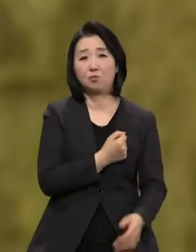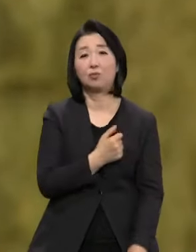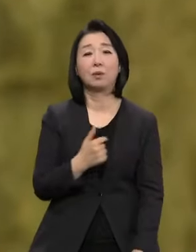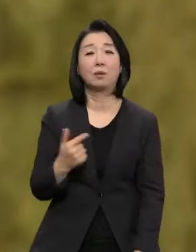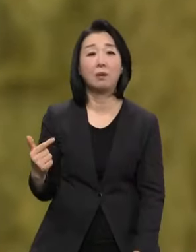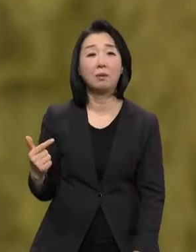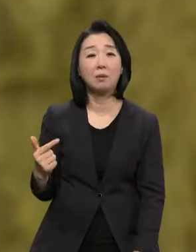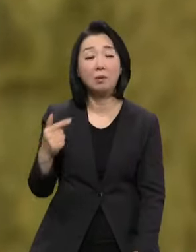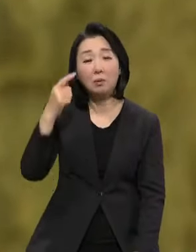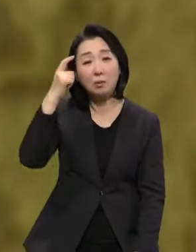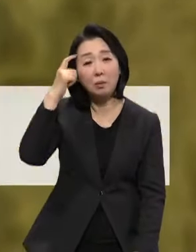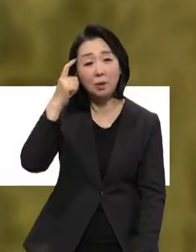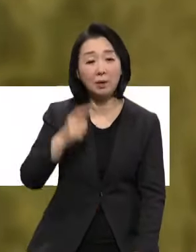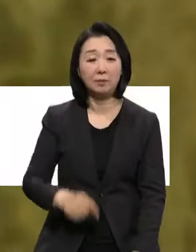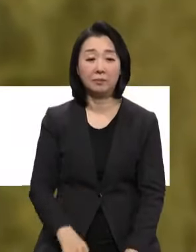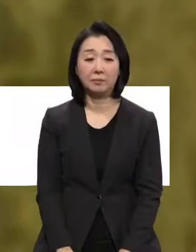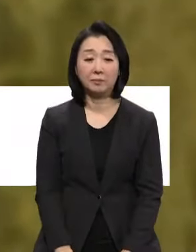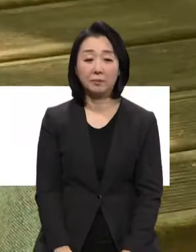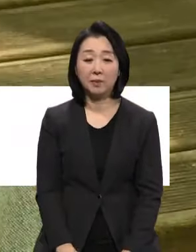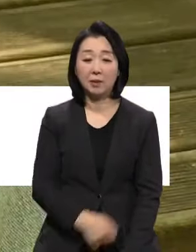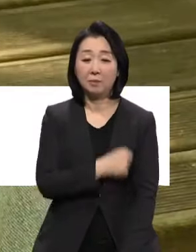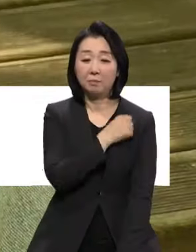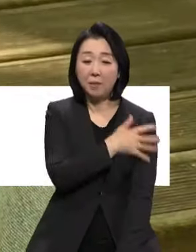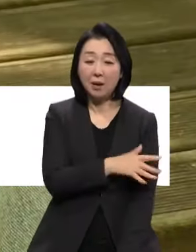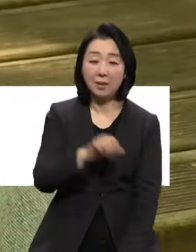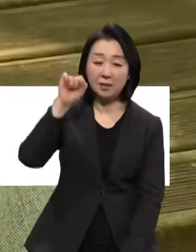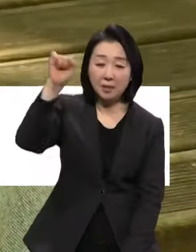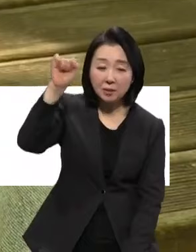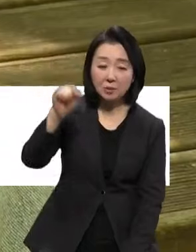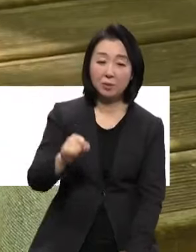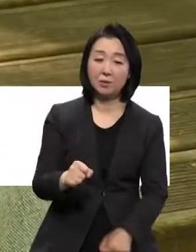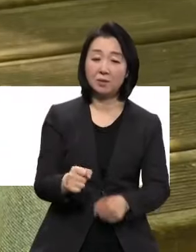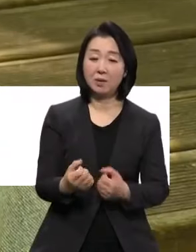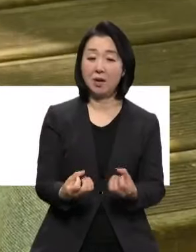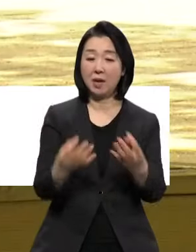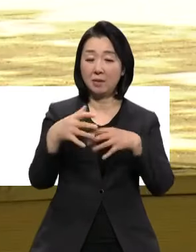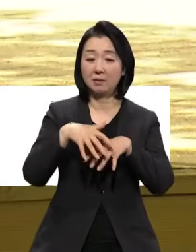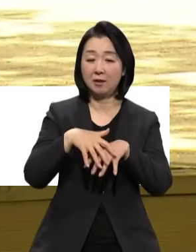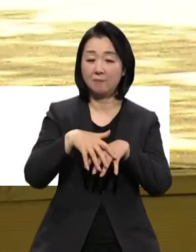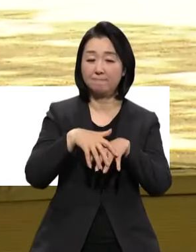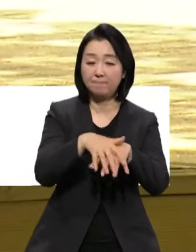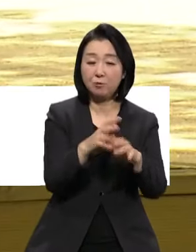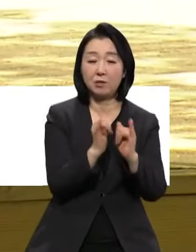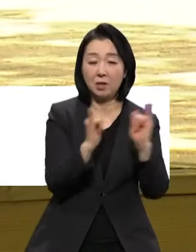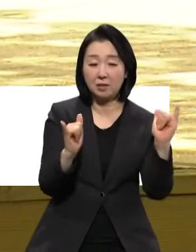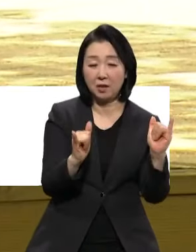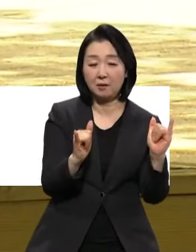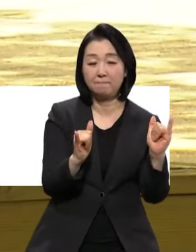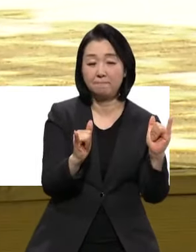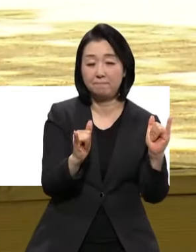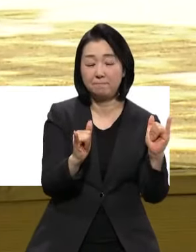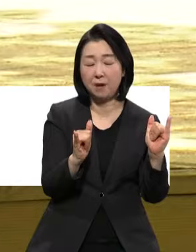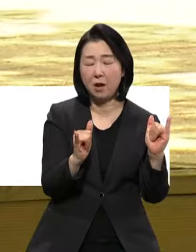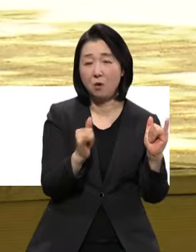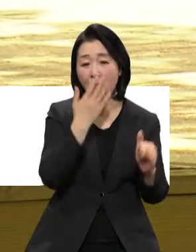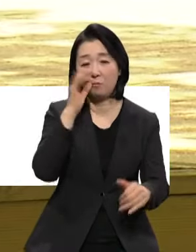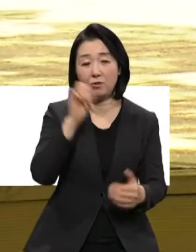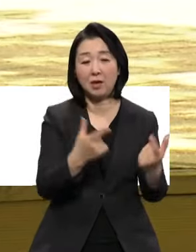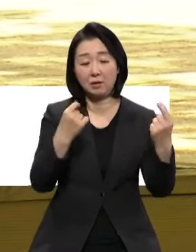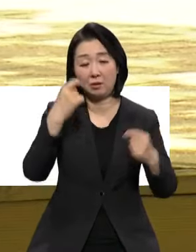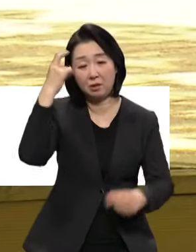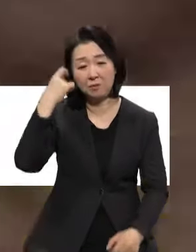컸습니다. Silencing the people who are organizing the protests and organizing these pro-Palestinian events, it did